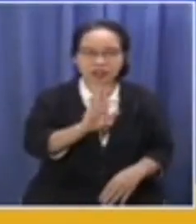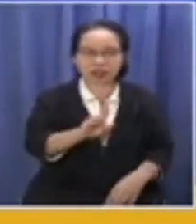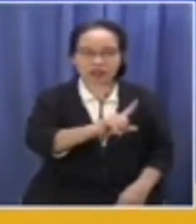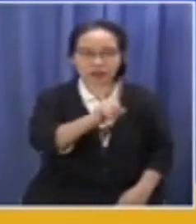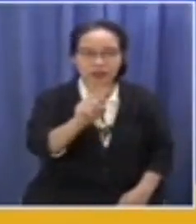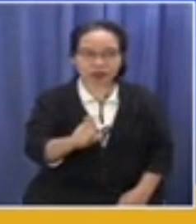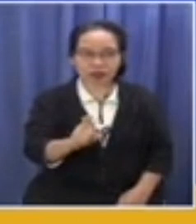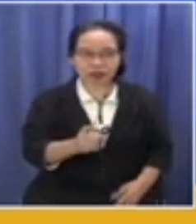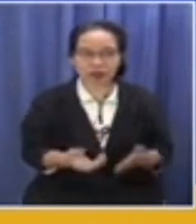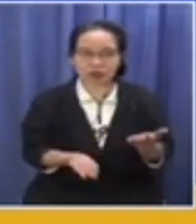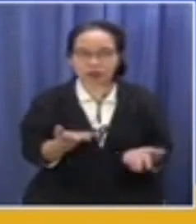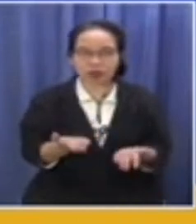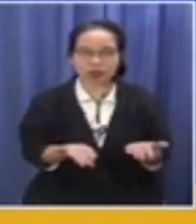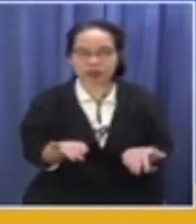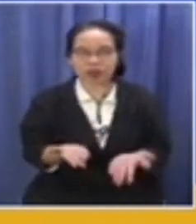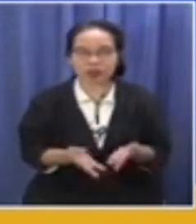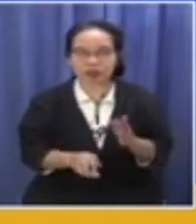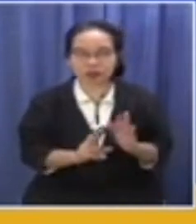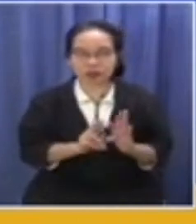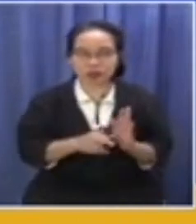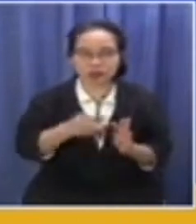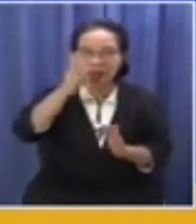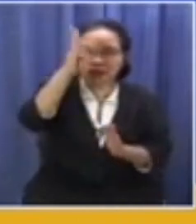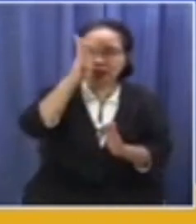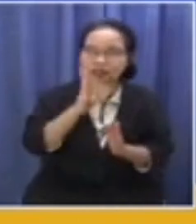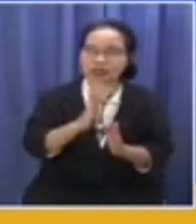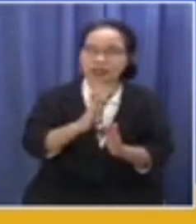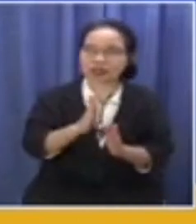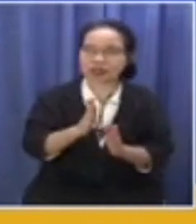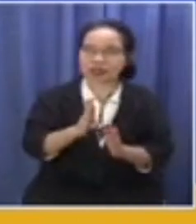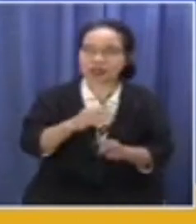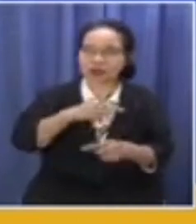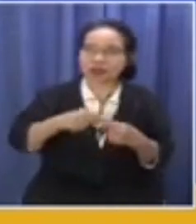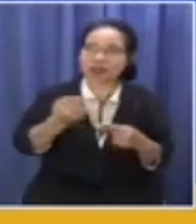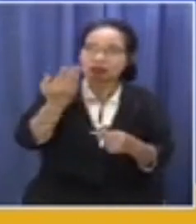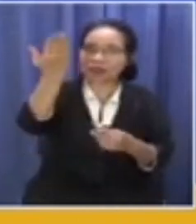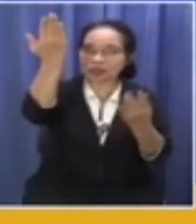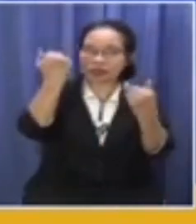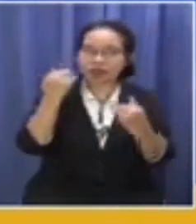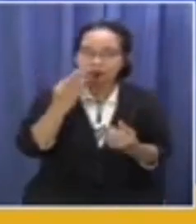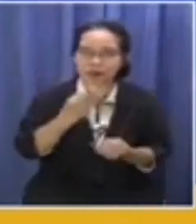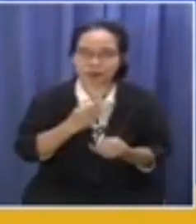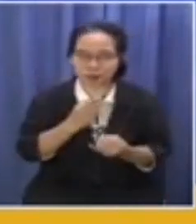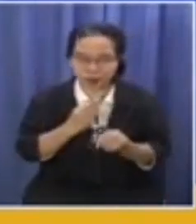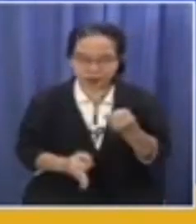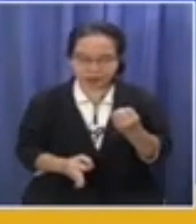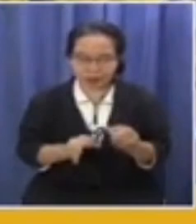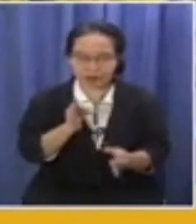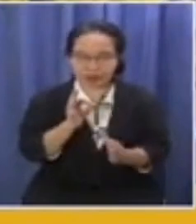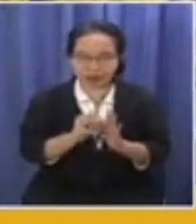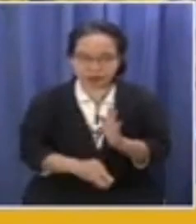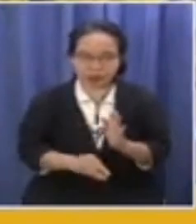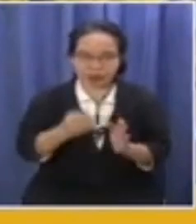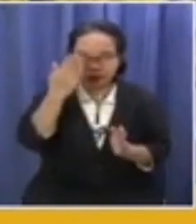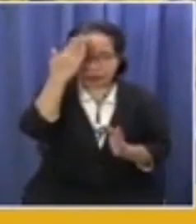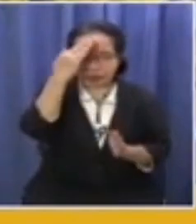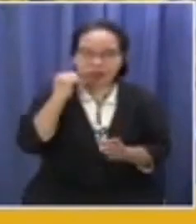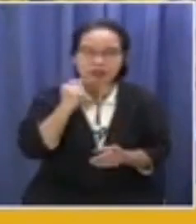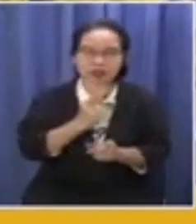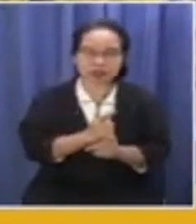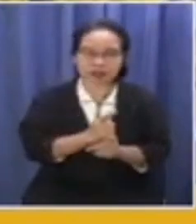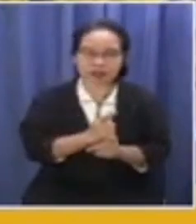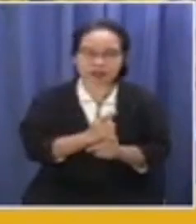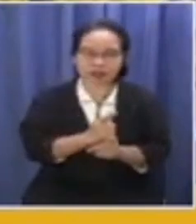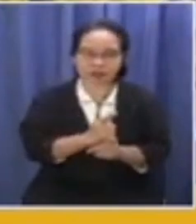mo ano pa ang magiging role ng Diyos Ama pagdating ng final judgment Alam mo kapatid ganito